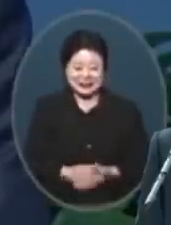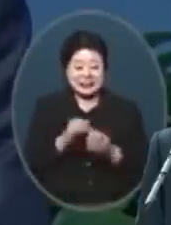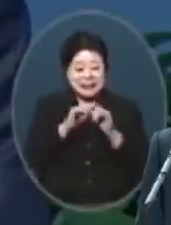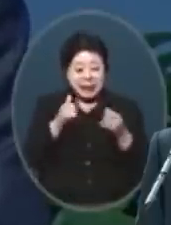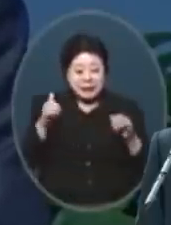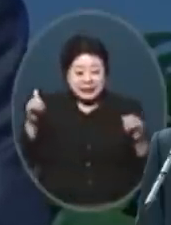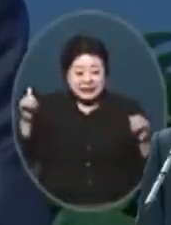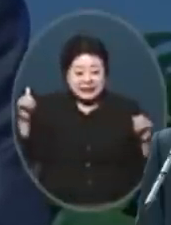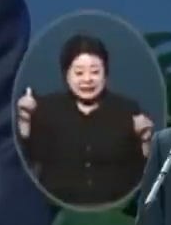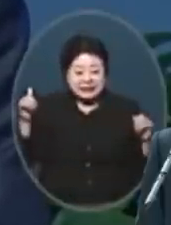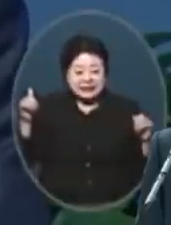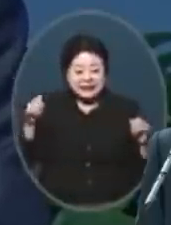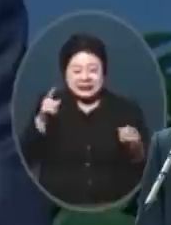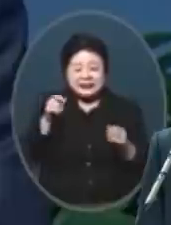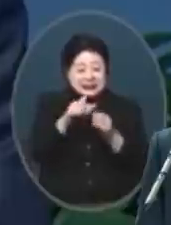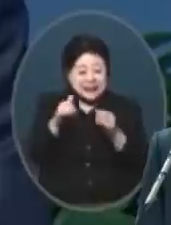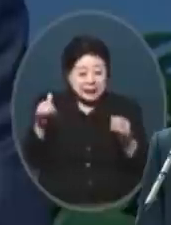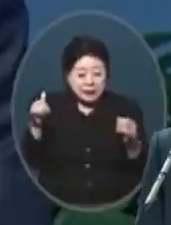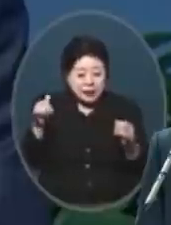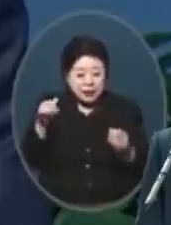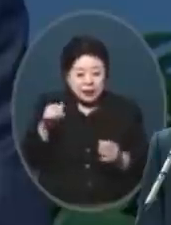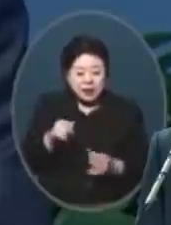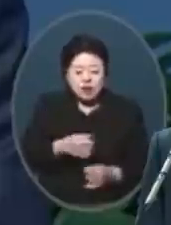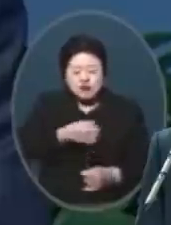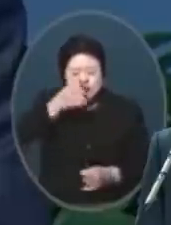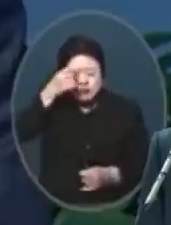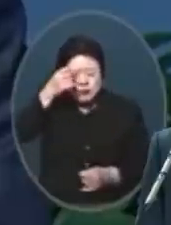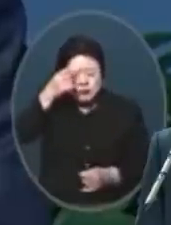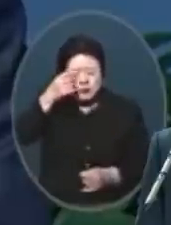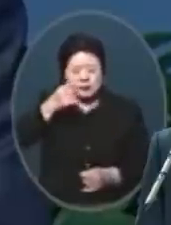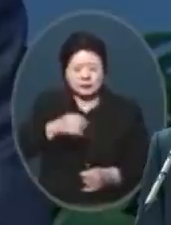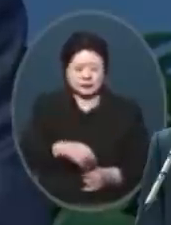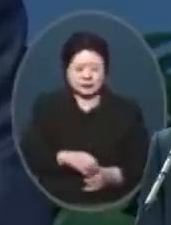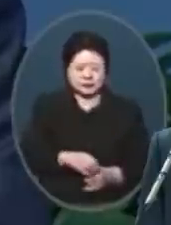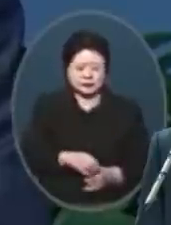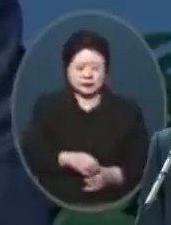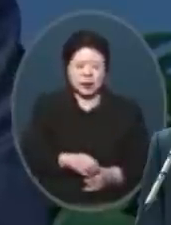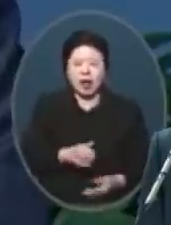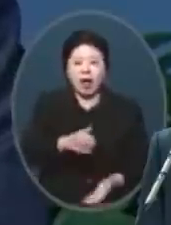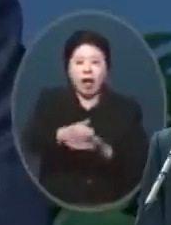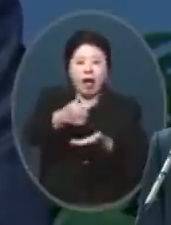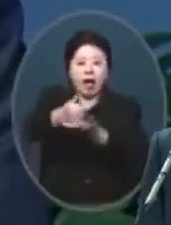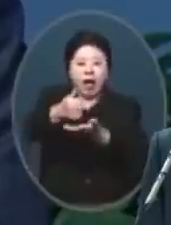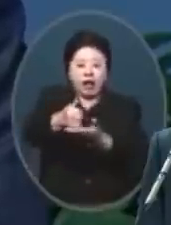사람들이 그들의 꿈을 격찬을 합니다.